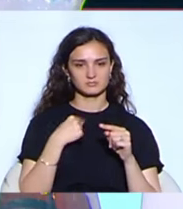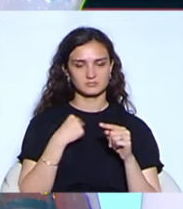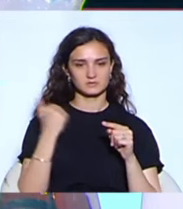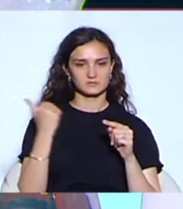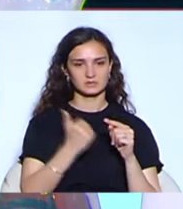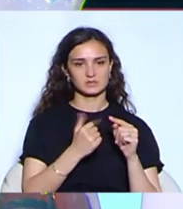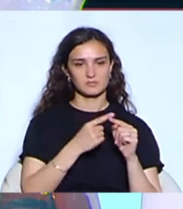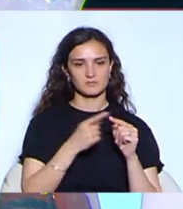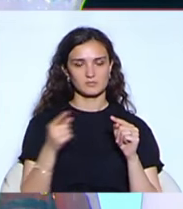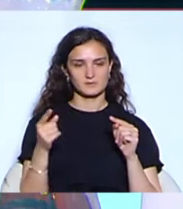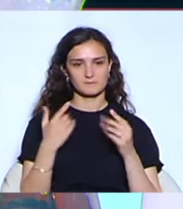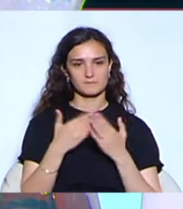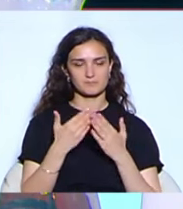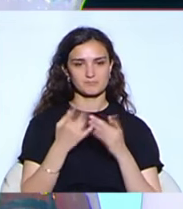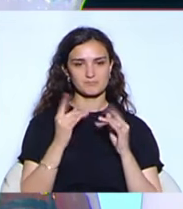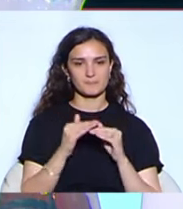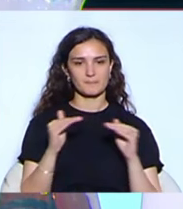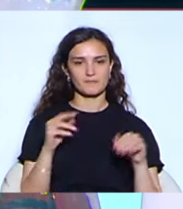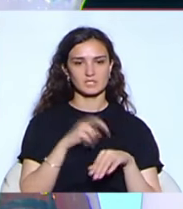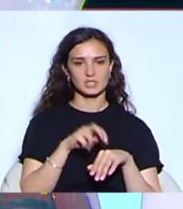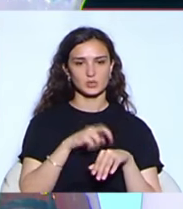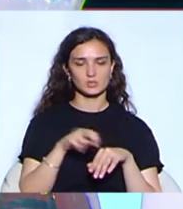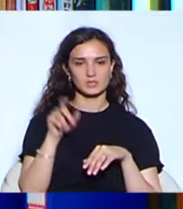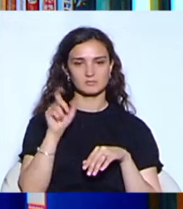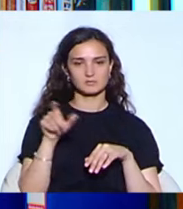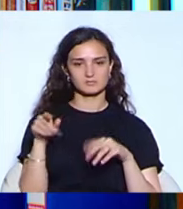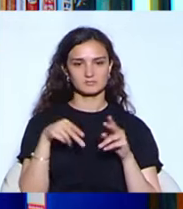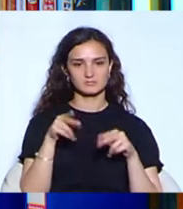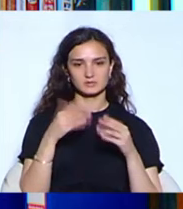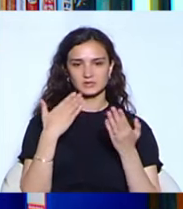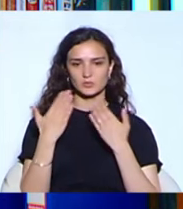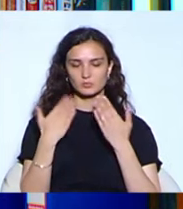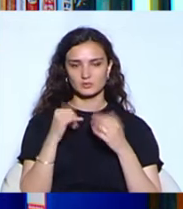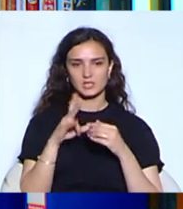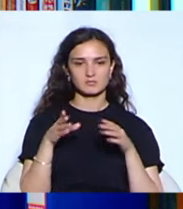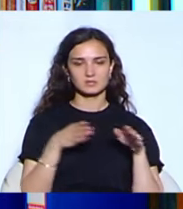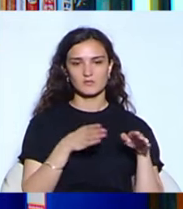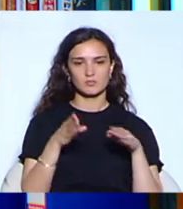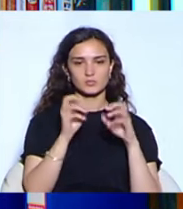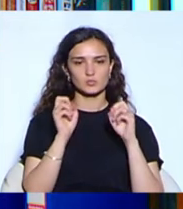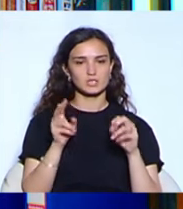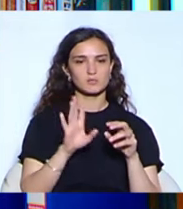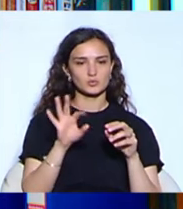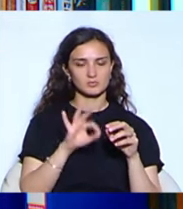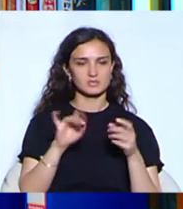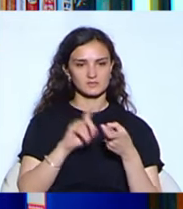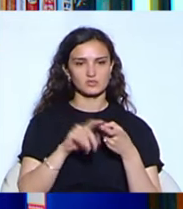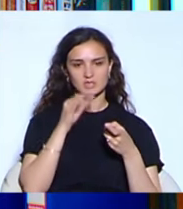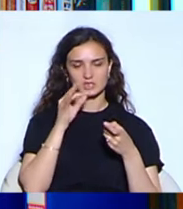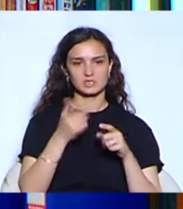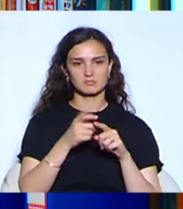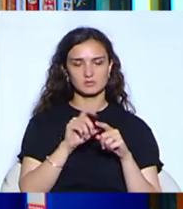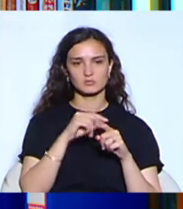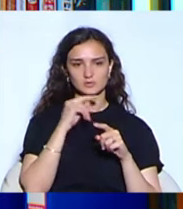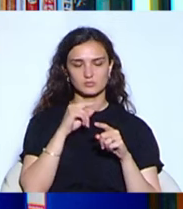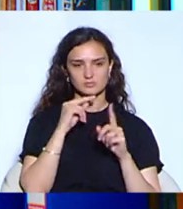კვირის განმავლობაში, მაგალითად ბავშვთა ქირურგებთან საუბრის დროს, ან გზავრობის უსაფრთხოებასთან საუბრის დროს გითხარით, რამდენად